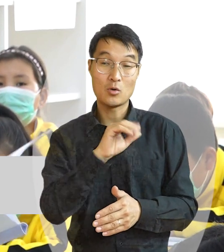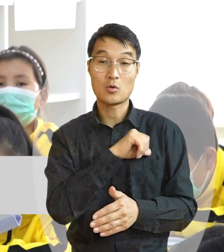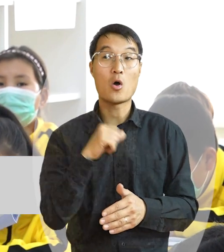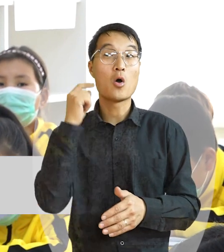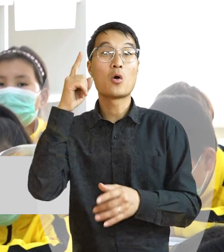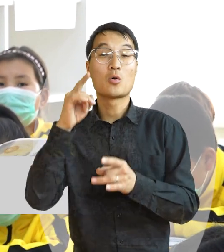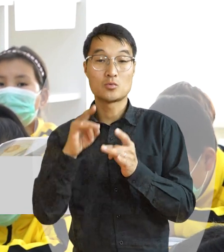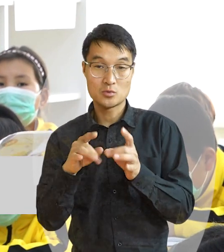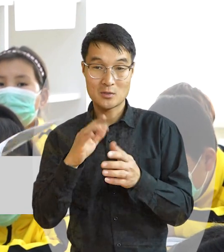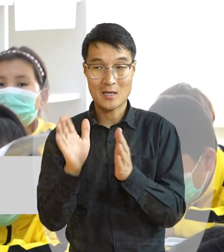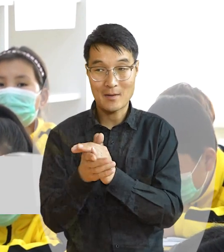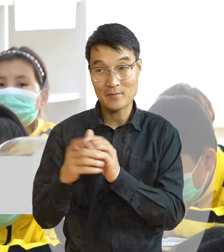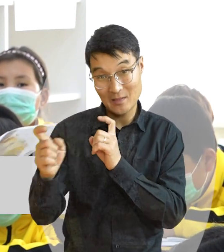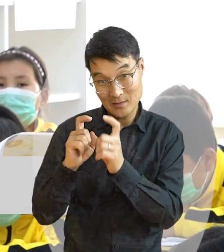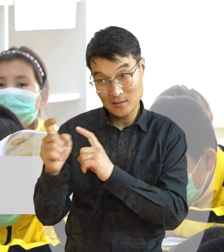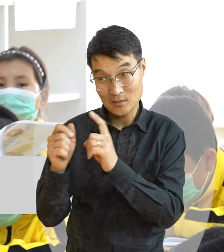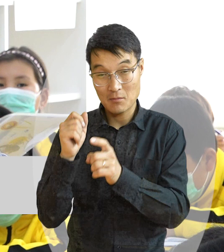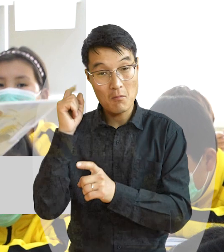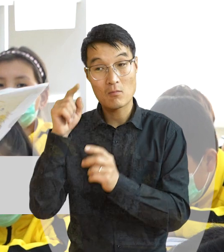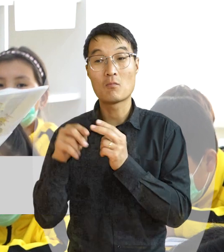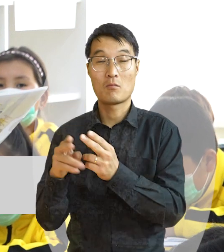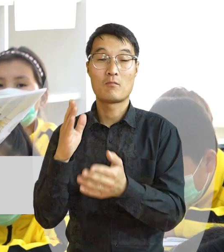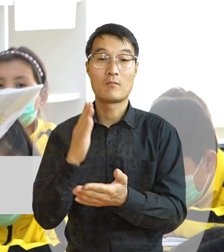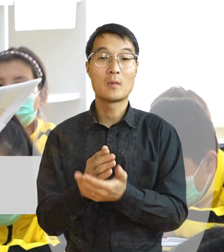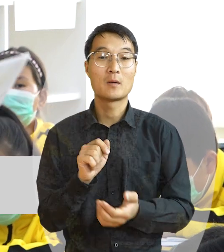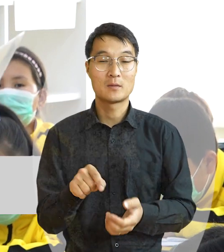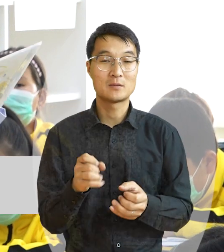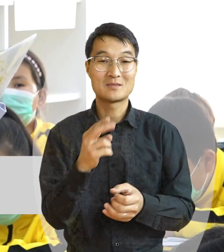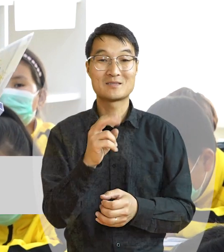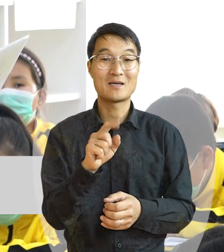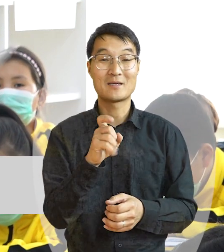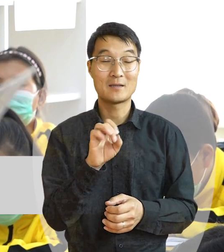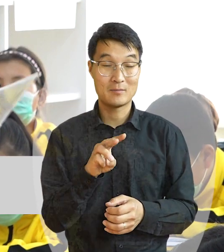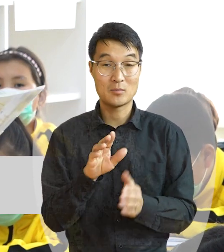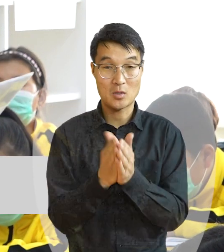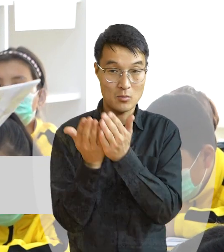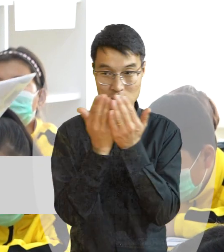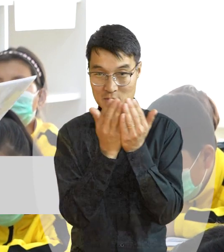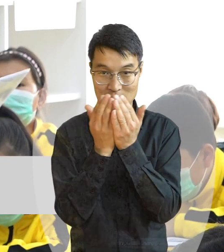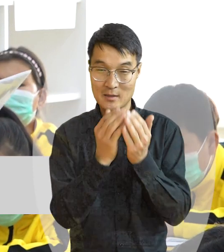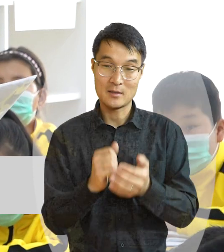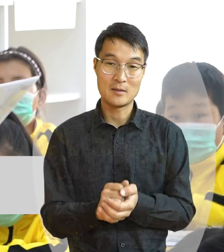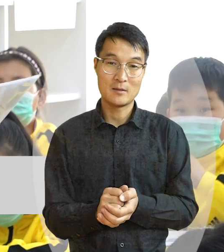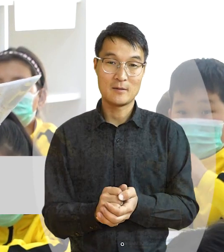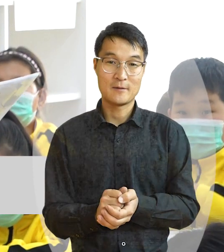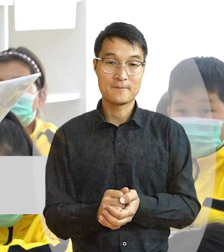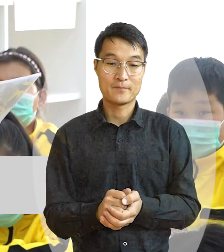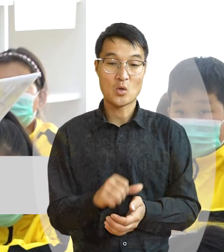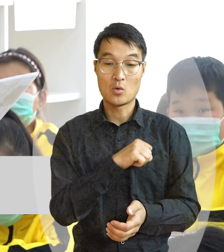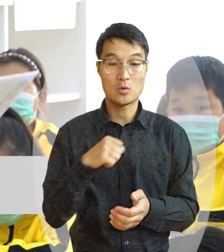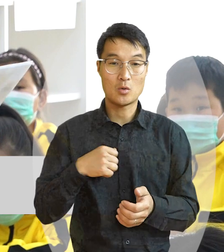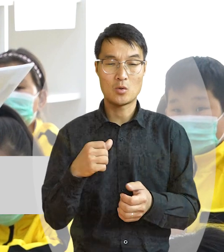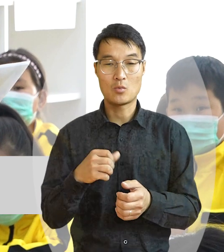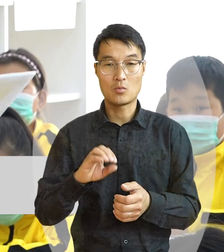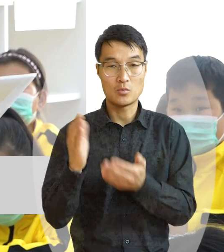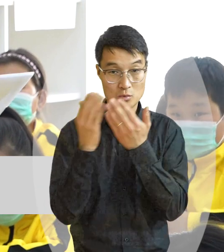унссан номынхаа утгыг ярьдаг, утгыг нь одоо зургаар илэрхийлдэг байсан бол за сүултдээ болохоор зэрэг унссан зохиолчийн нэр, чи